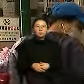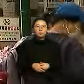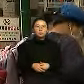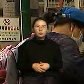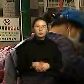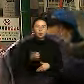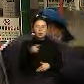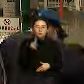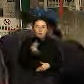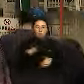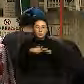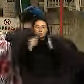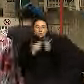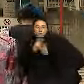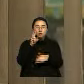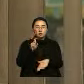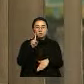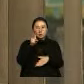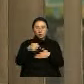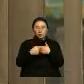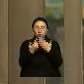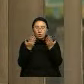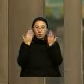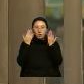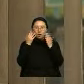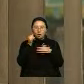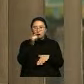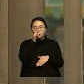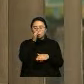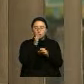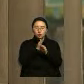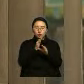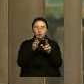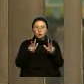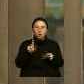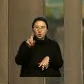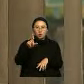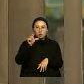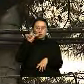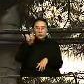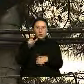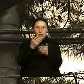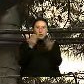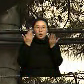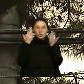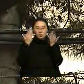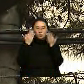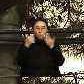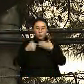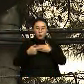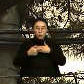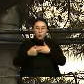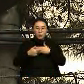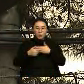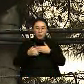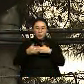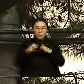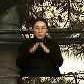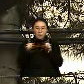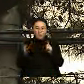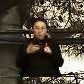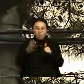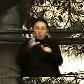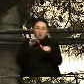하남 3 는 모두 21개 에 초등학교 가 있습니다 이 중 현재 15개 학교에 있는 수 홀 전에만 무인 단속